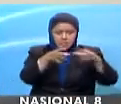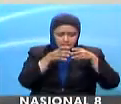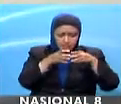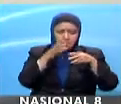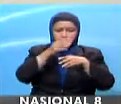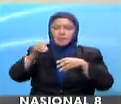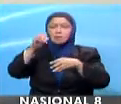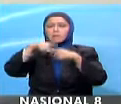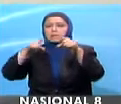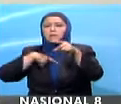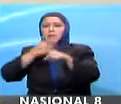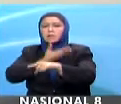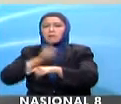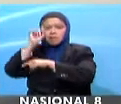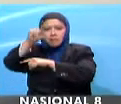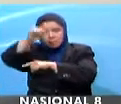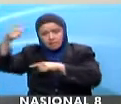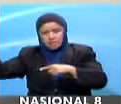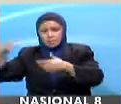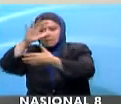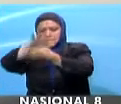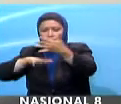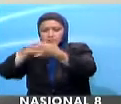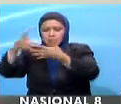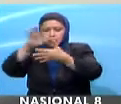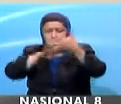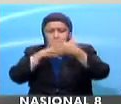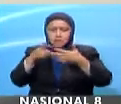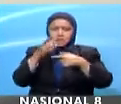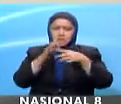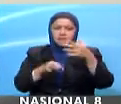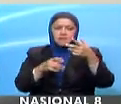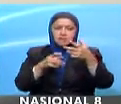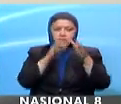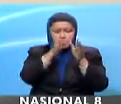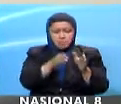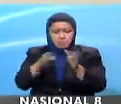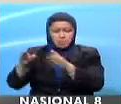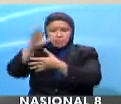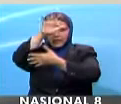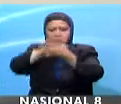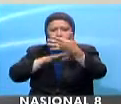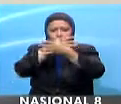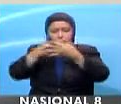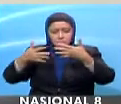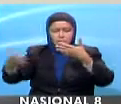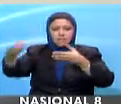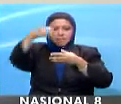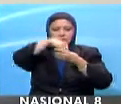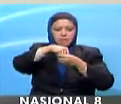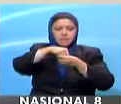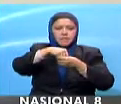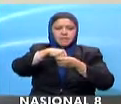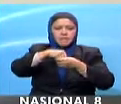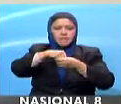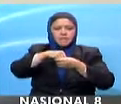jadual, bukan tertakluk kepada Jemaah Haji Malaysia saja. Jadi penyusunan jadual ini mengambil kira pergerakan Jemaah